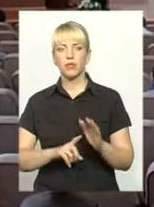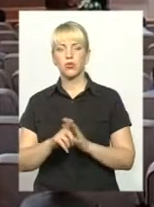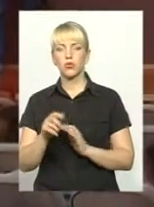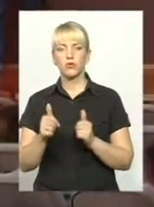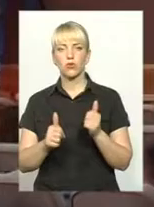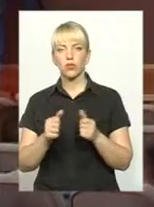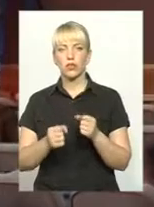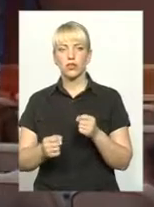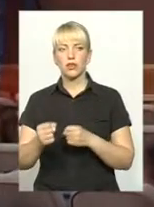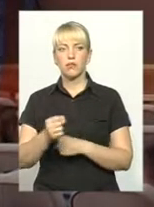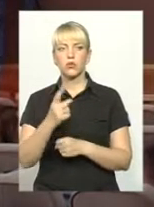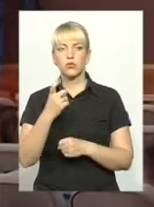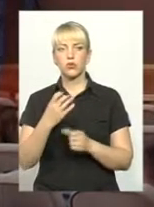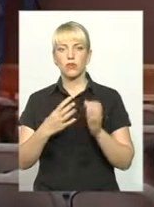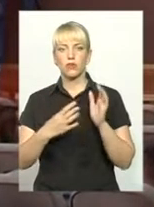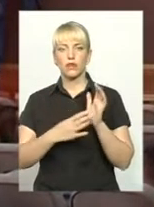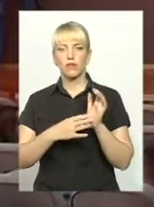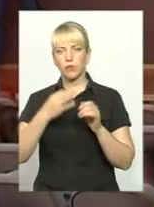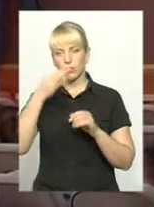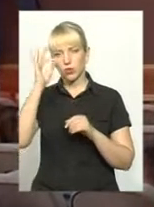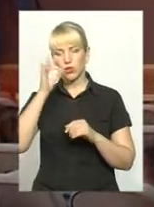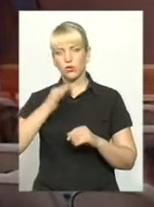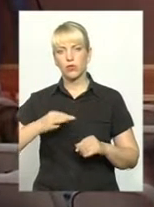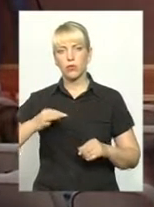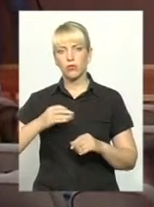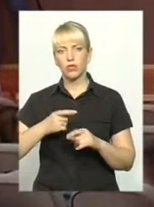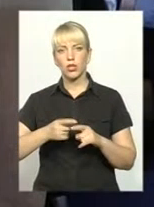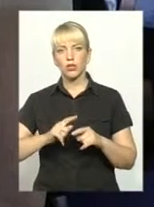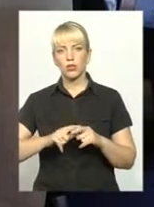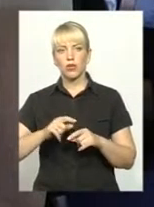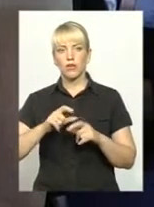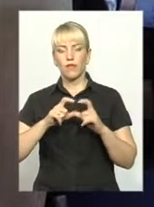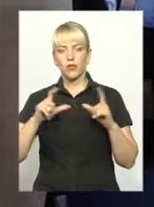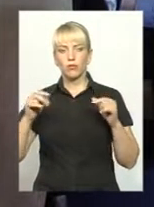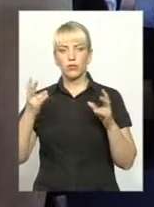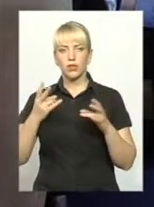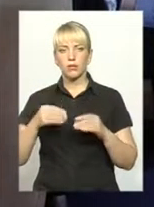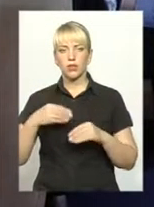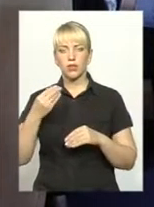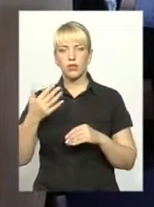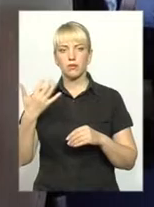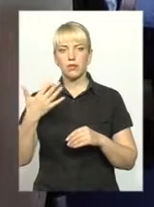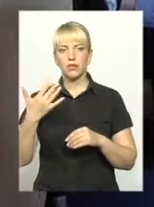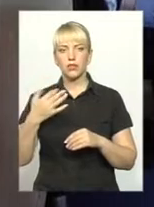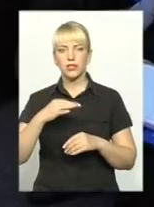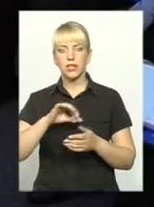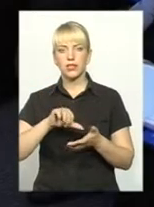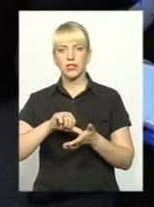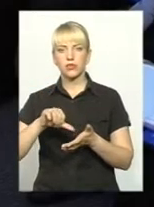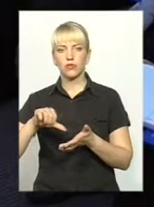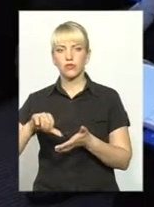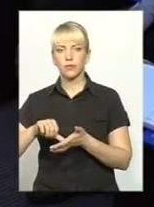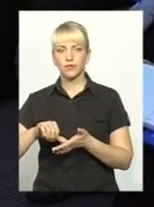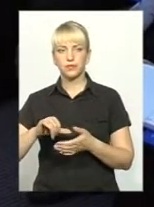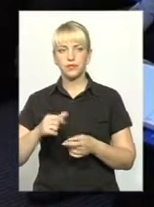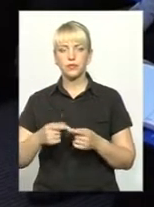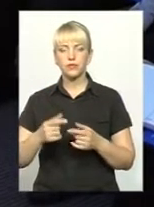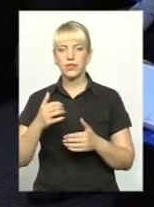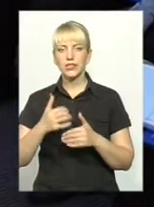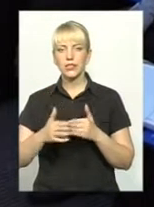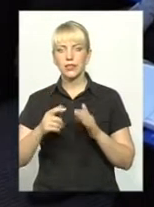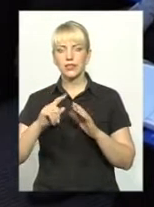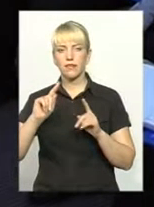заміщення 109 посад в поліції області. Правоохоронному відомству потрібно набрати 50 слідчих та 59 дільничних офіцерів. Серед